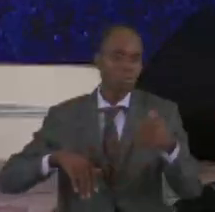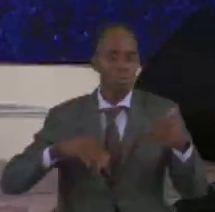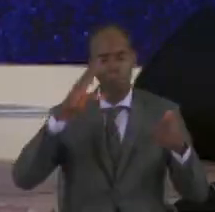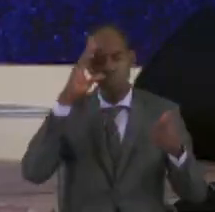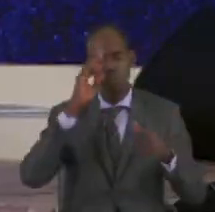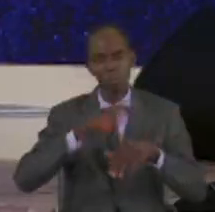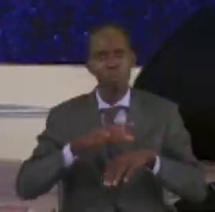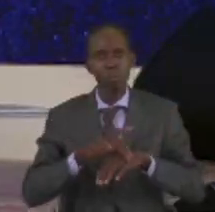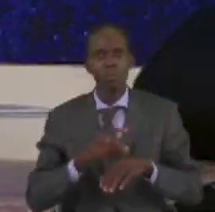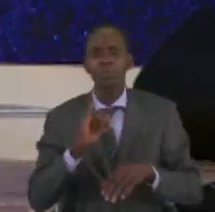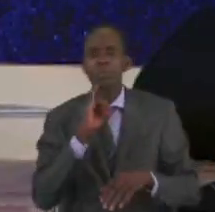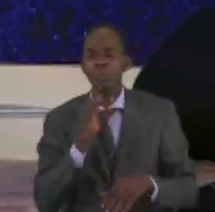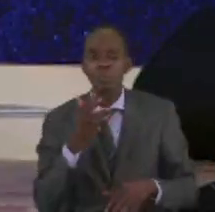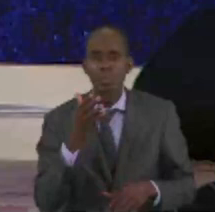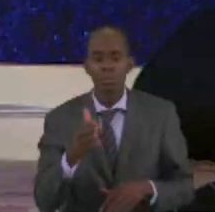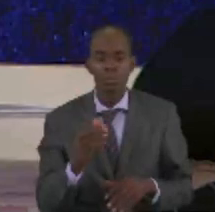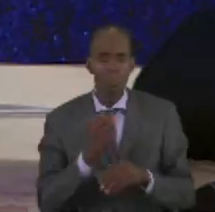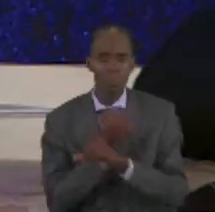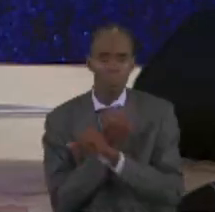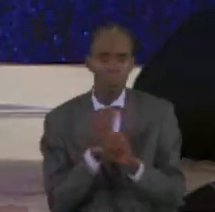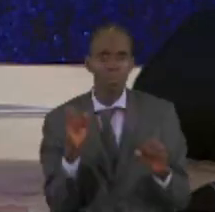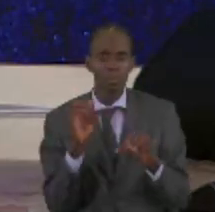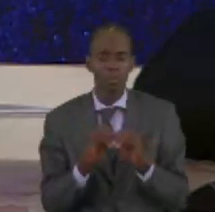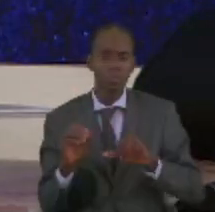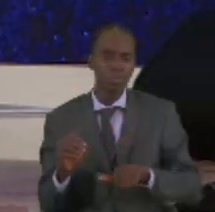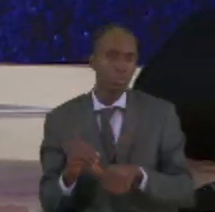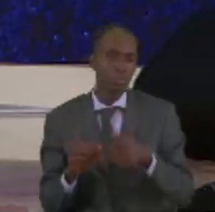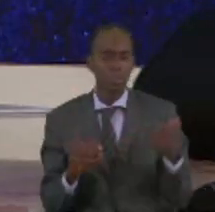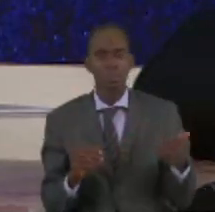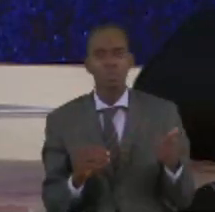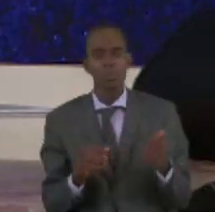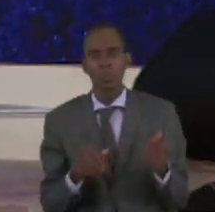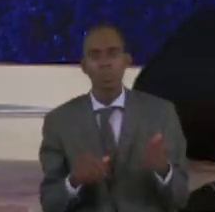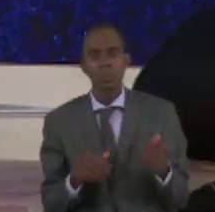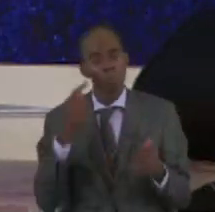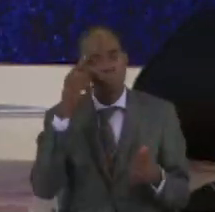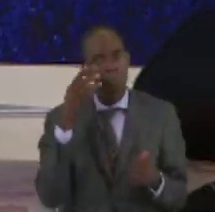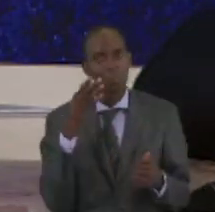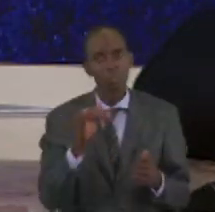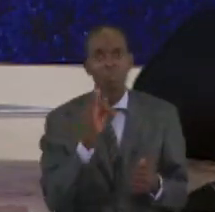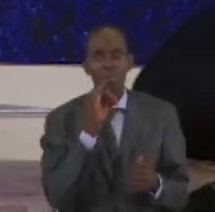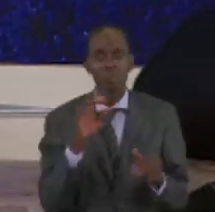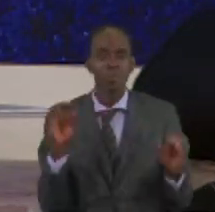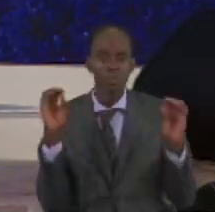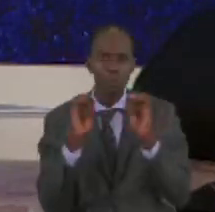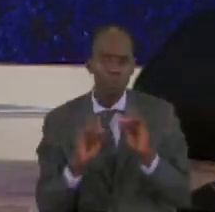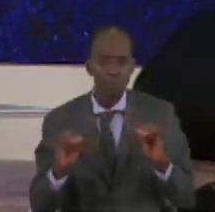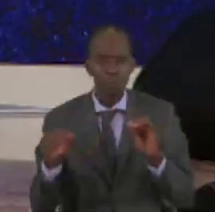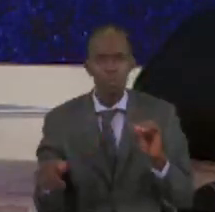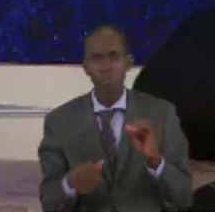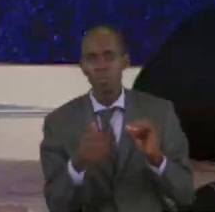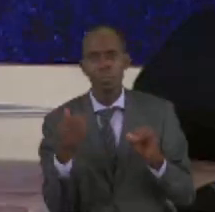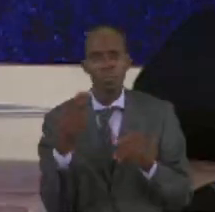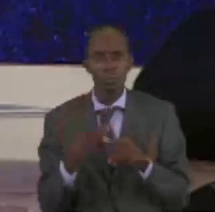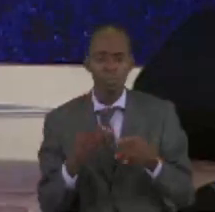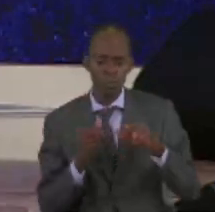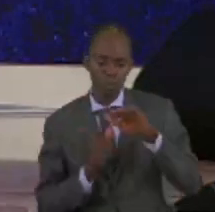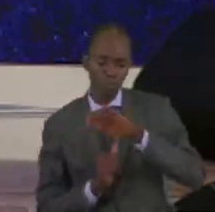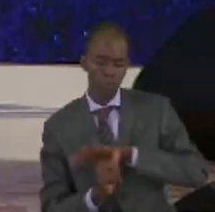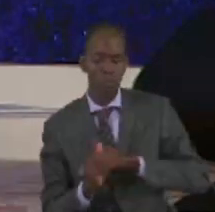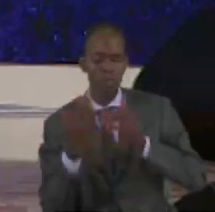dévoue, on se consacre à lui plus qu'au tout autre homme sur terre. Il n'y a de salut en aucun autre, car il